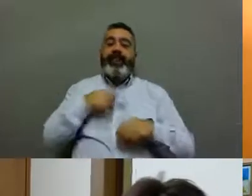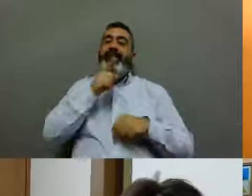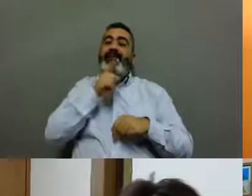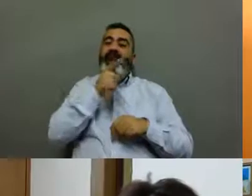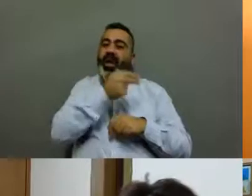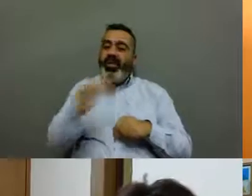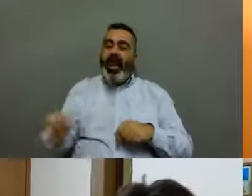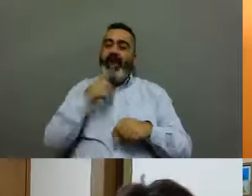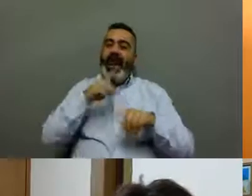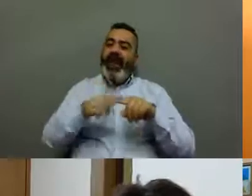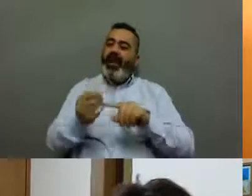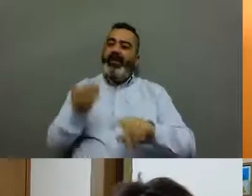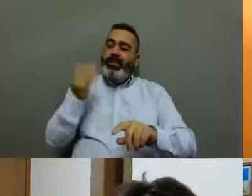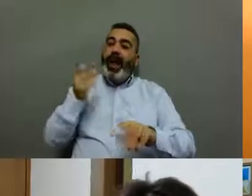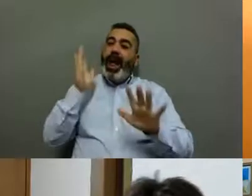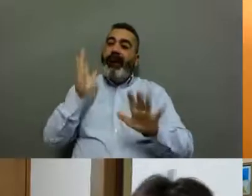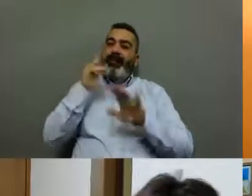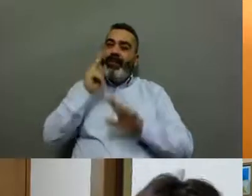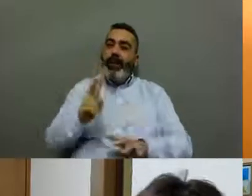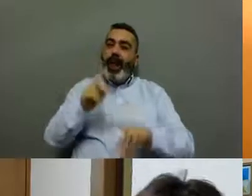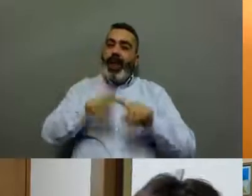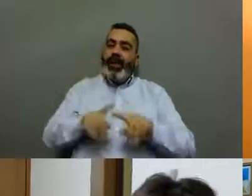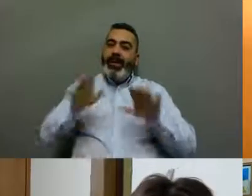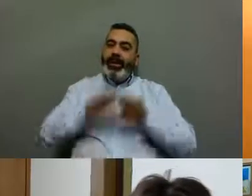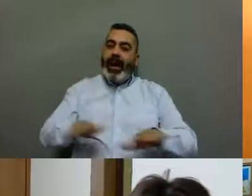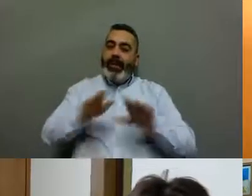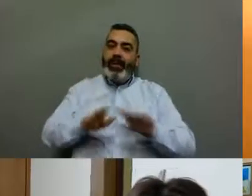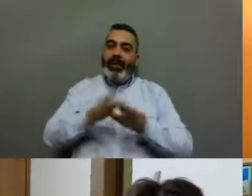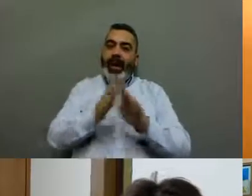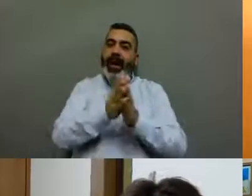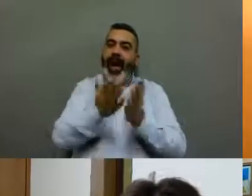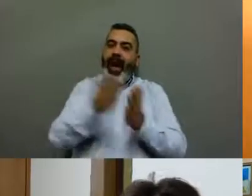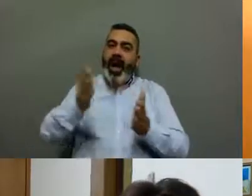είτε μέσα από τα social media, είτε μέσα από